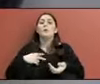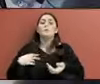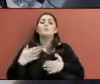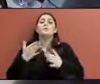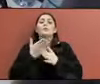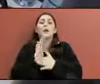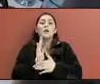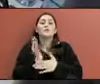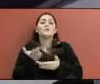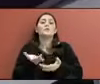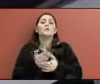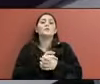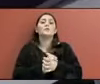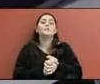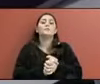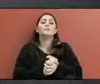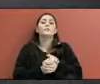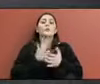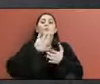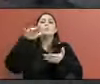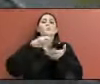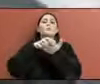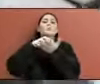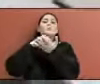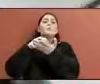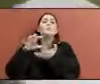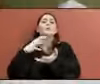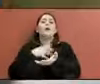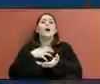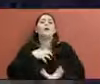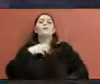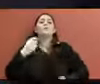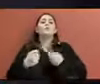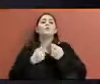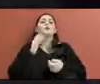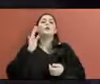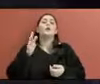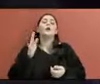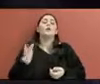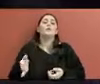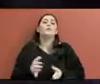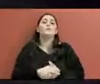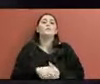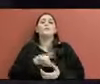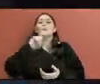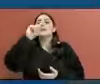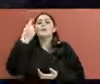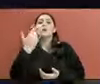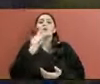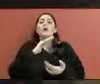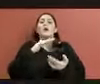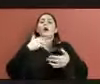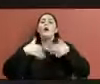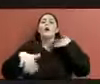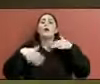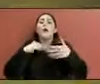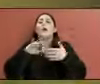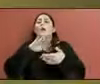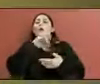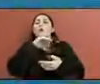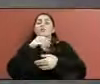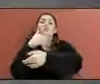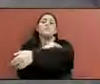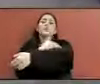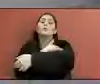tüm birimleri canla başla çalışıyor Hasan Bey. Bu evet, noktada evet, sadece engelli veya yaşlı hizmetlerini söyleyemem ben.